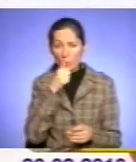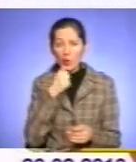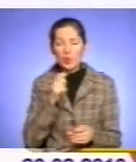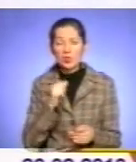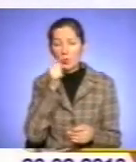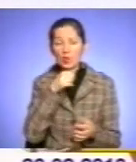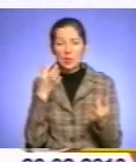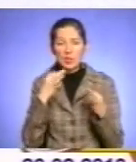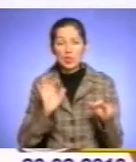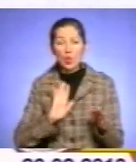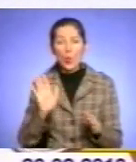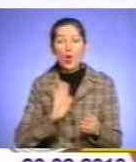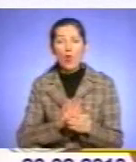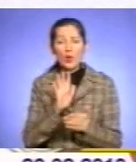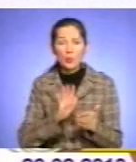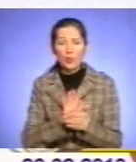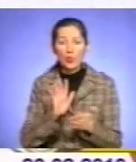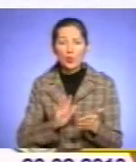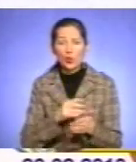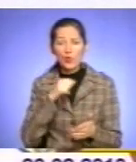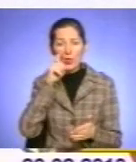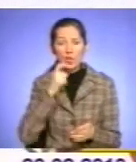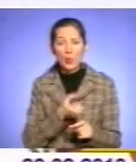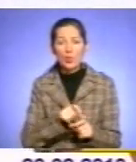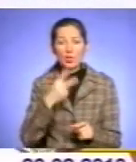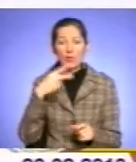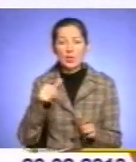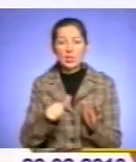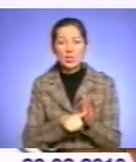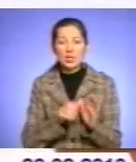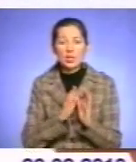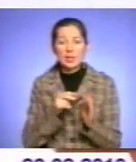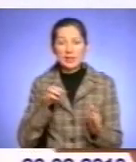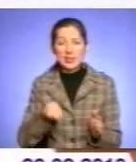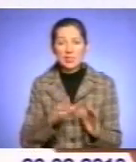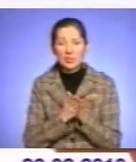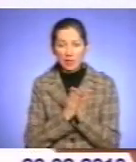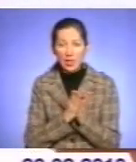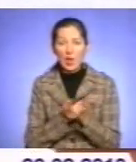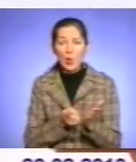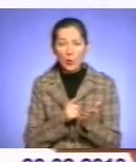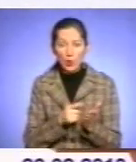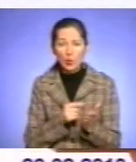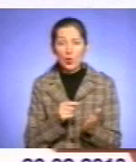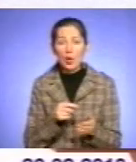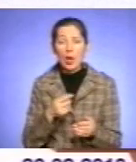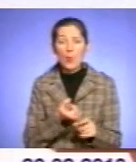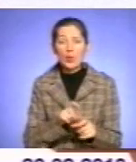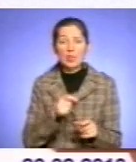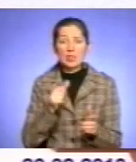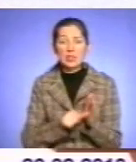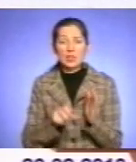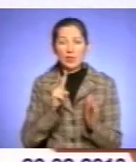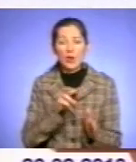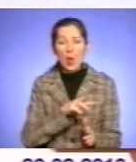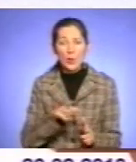випущено в Україні понад 26 тисяч нас книг і брошур накладом понад 62 мільйони примірників. Це